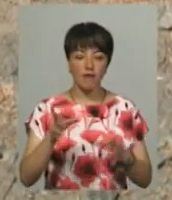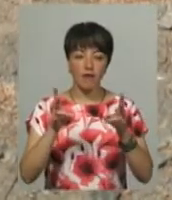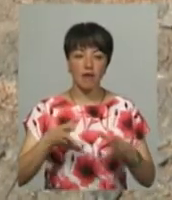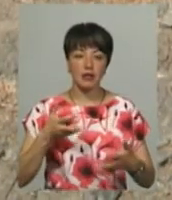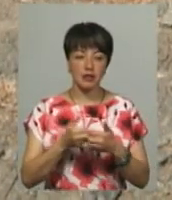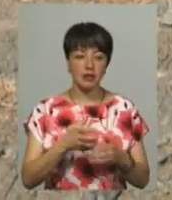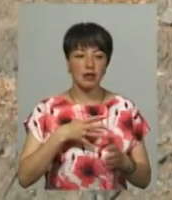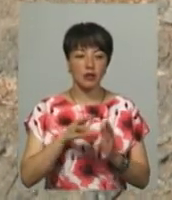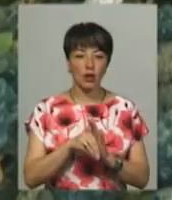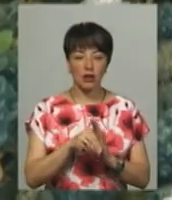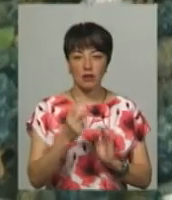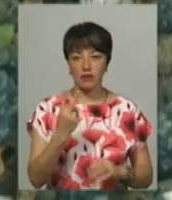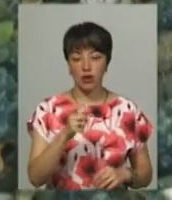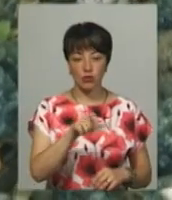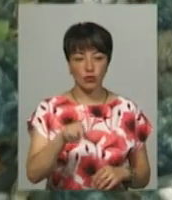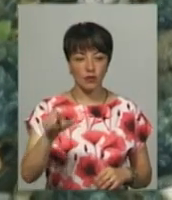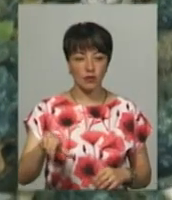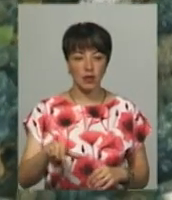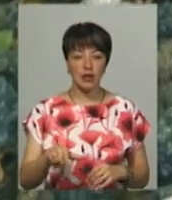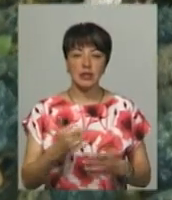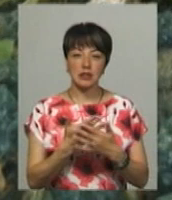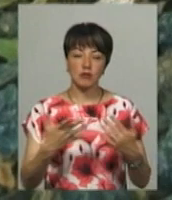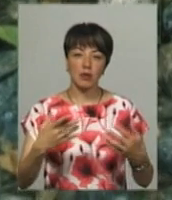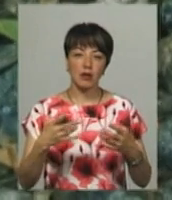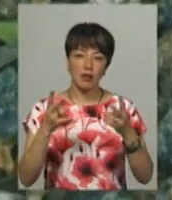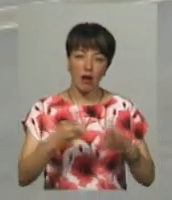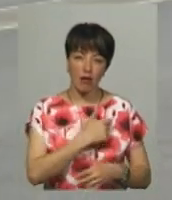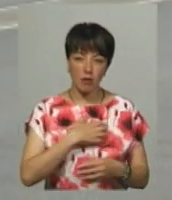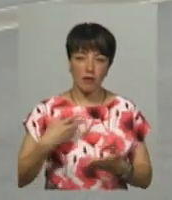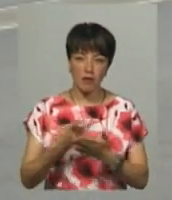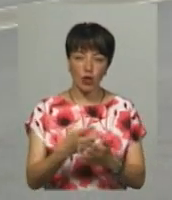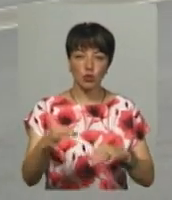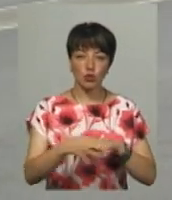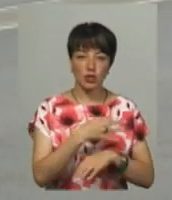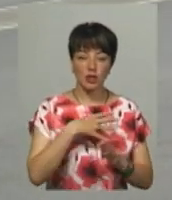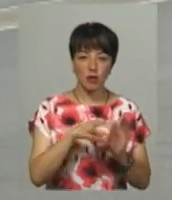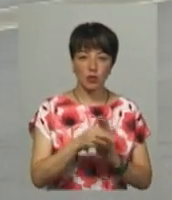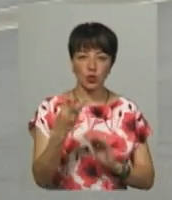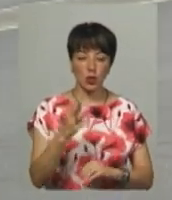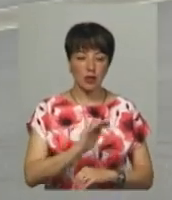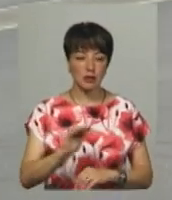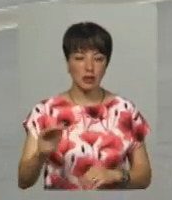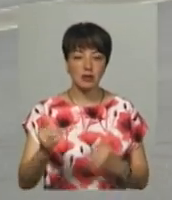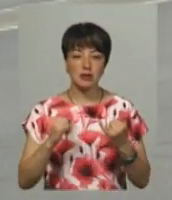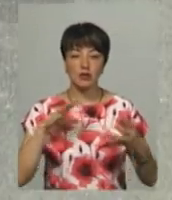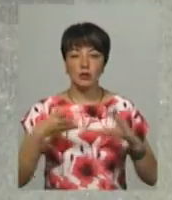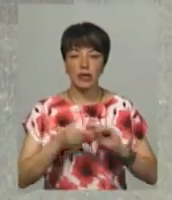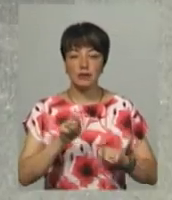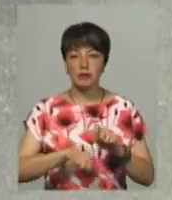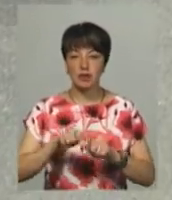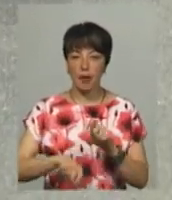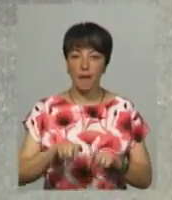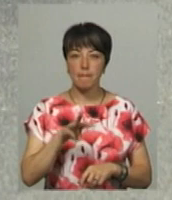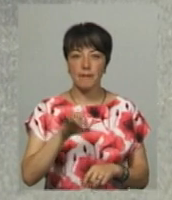загинули Наталія Докторук та Олександр Мандзюк. З різними травмами потрапили до лікарні дружина загиблого та 3 дітей. За результатами експертизи